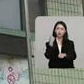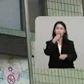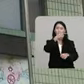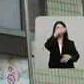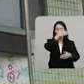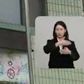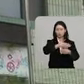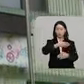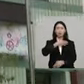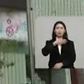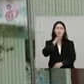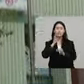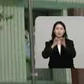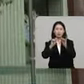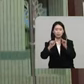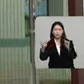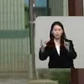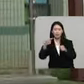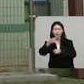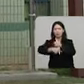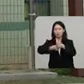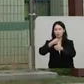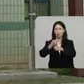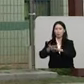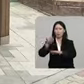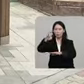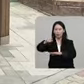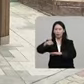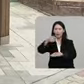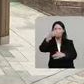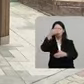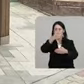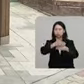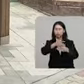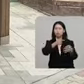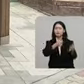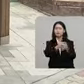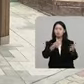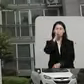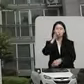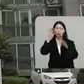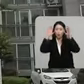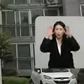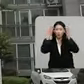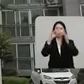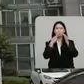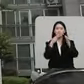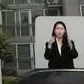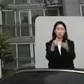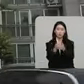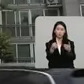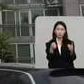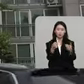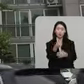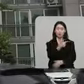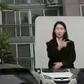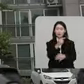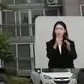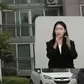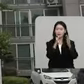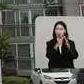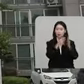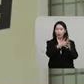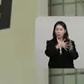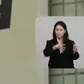1년 넘게 비어있는 어린이집 자리로 경로당을 옮겨달라고 요구하고 있습니다 대규모 주택단지는